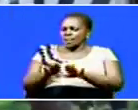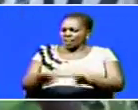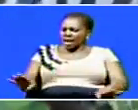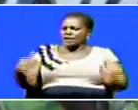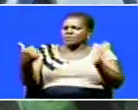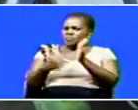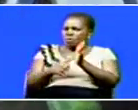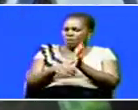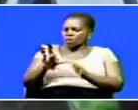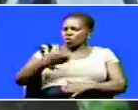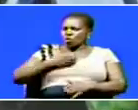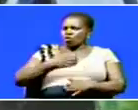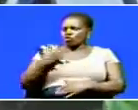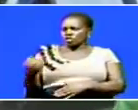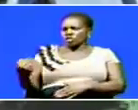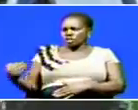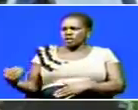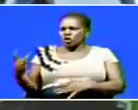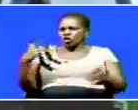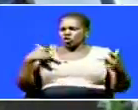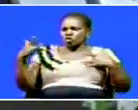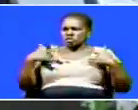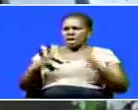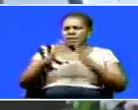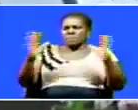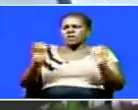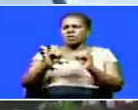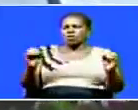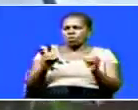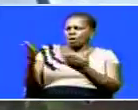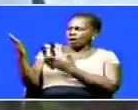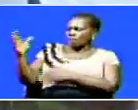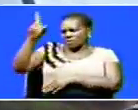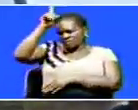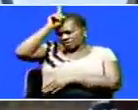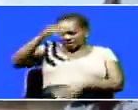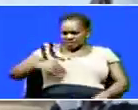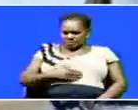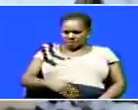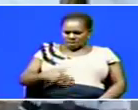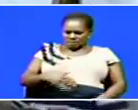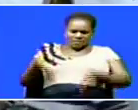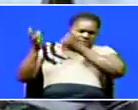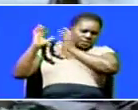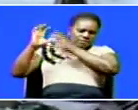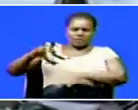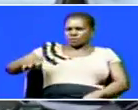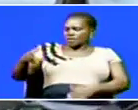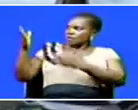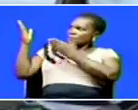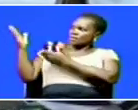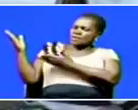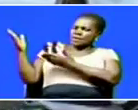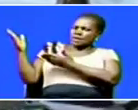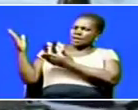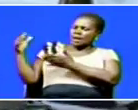tussles with their own children is the least concern among residents of Dodosa village in Malindi, Kilifi County. Here, a